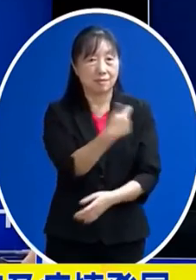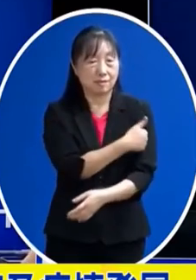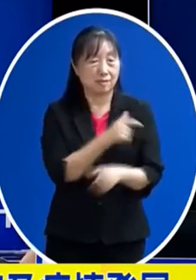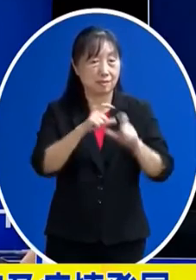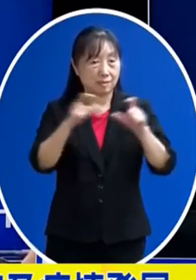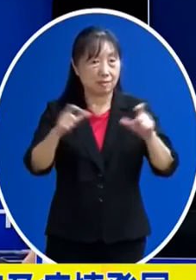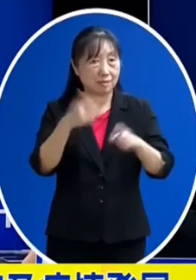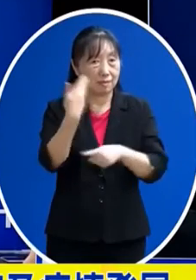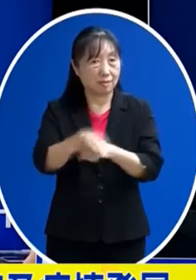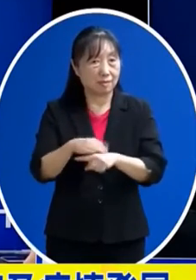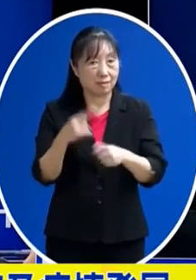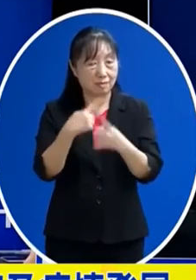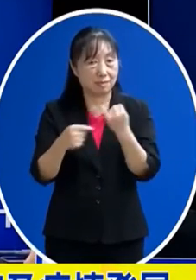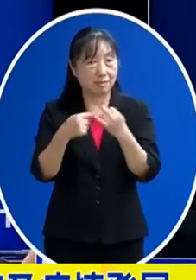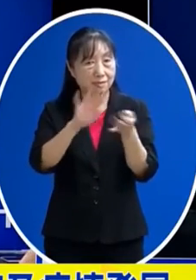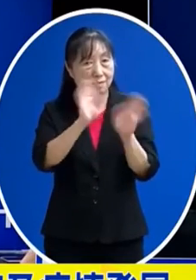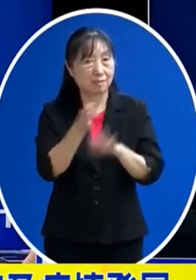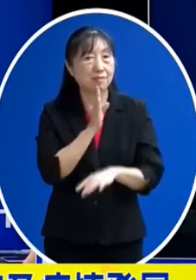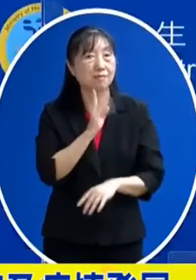谢。